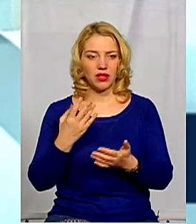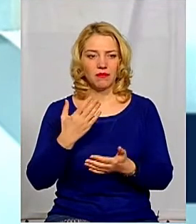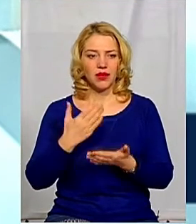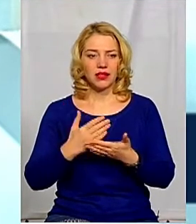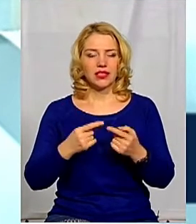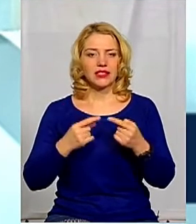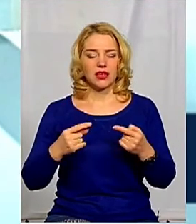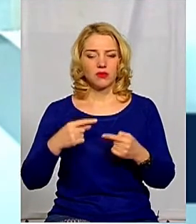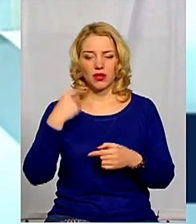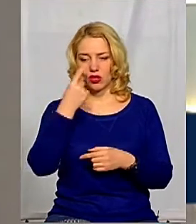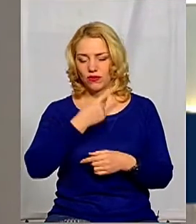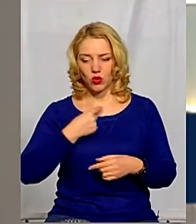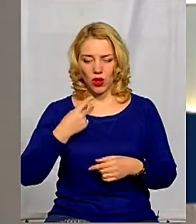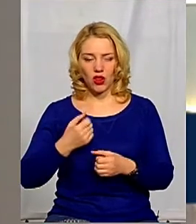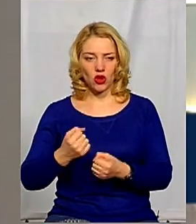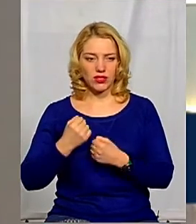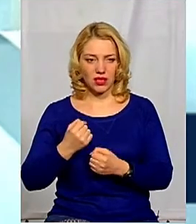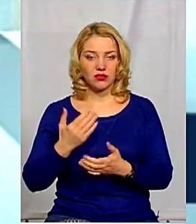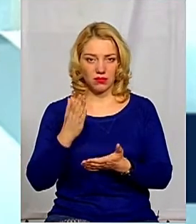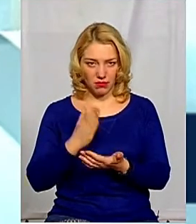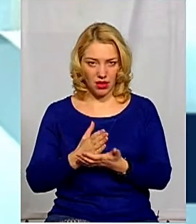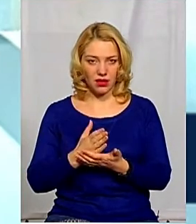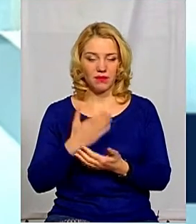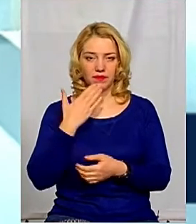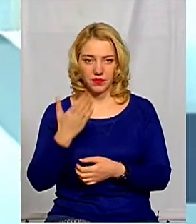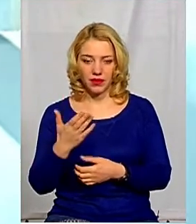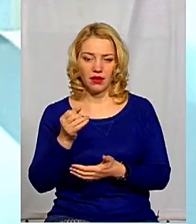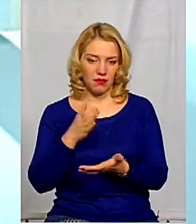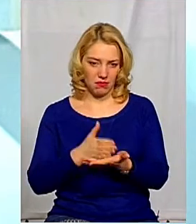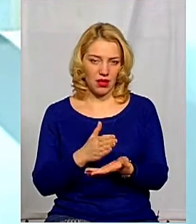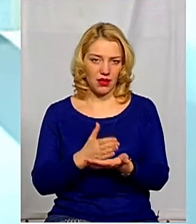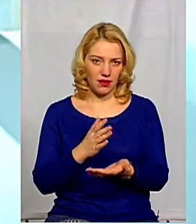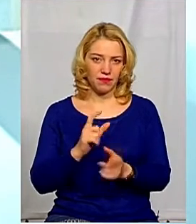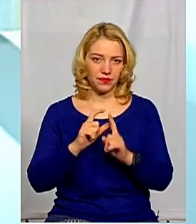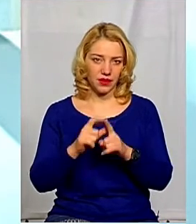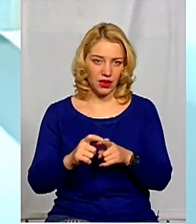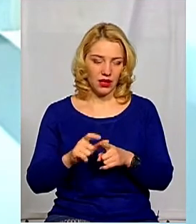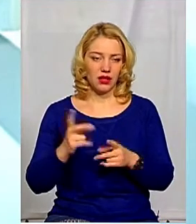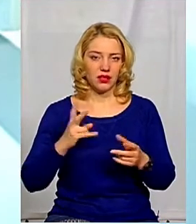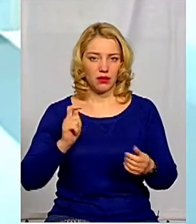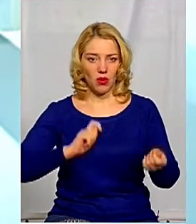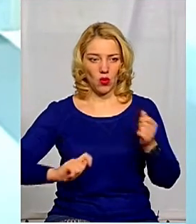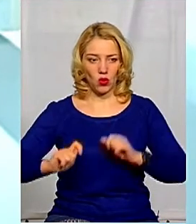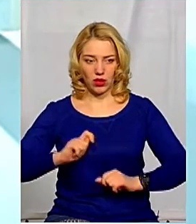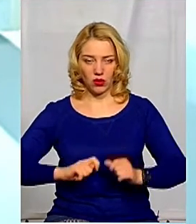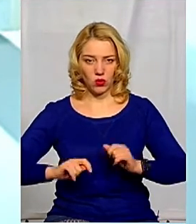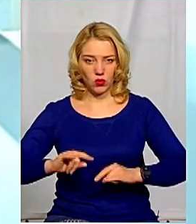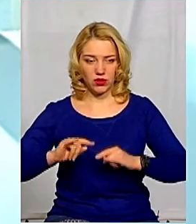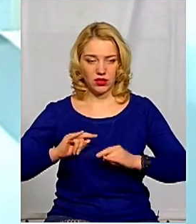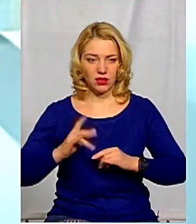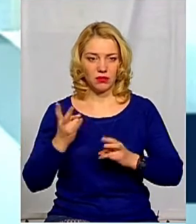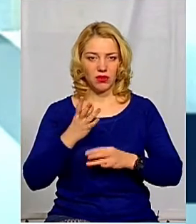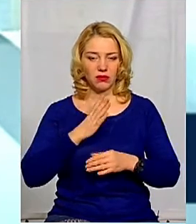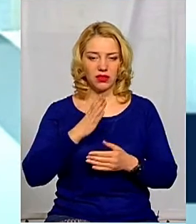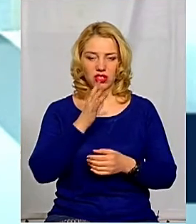індивідуального захисту. Має мати, а має? І він має, звичайно, має мати на собі, я маю на увазі, одягнутися. Він повинен мати цей